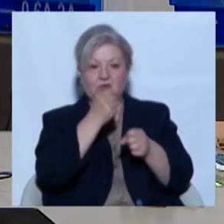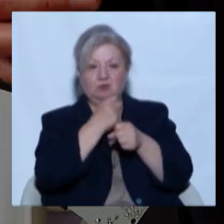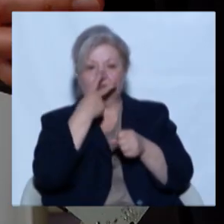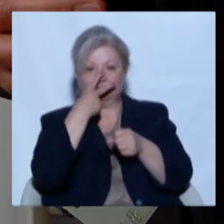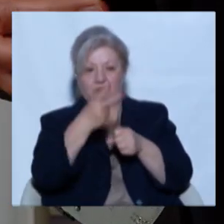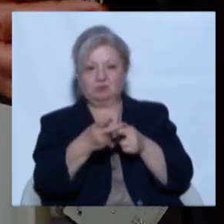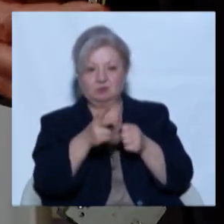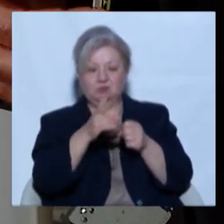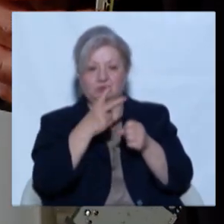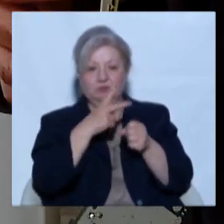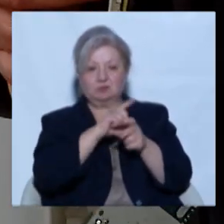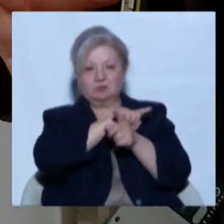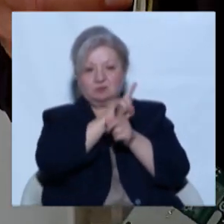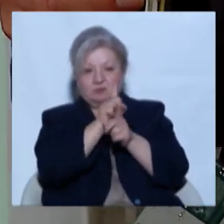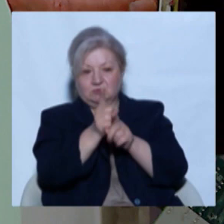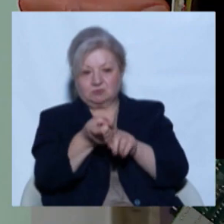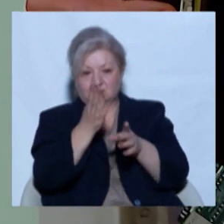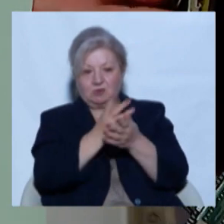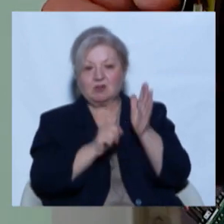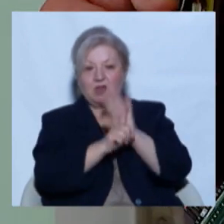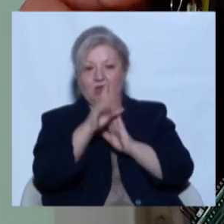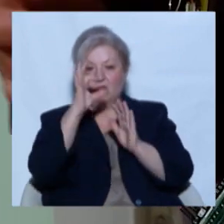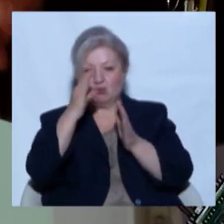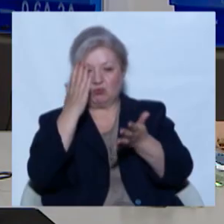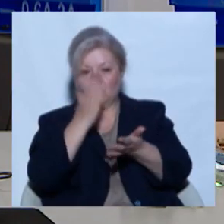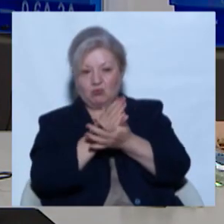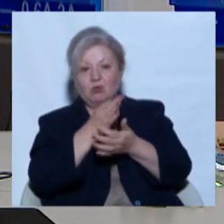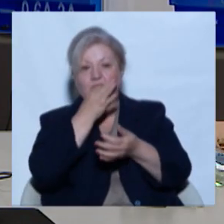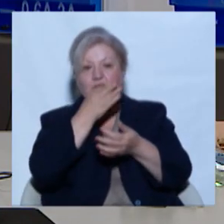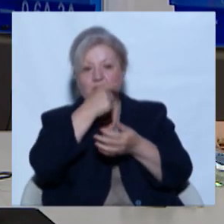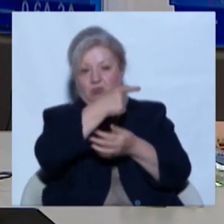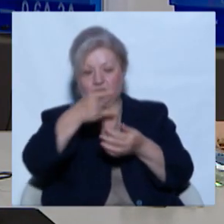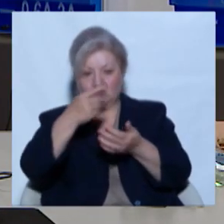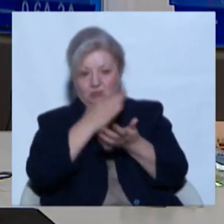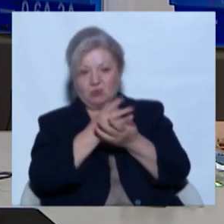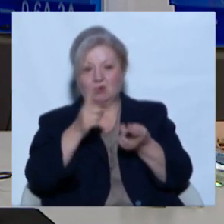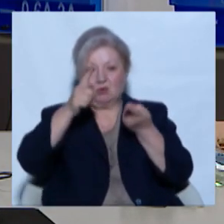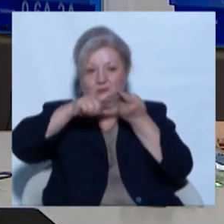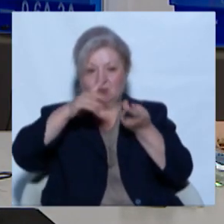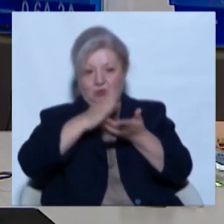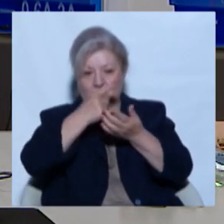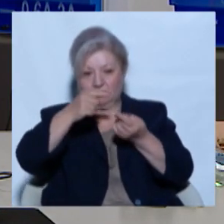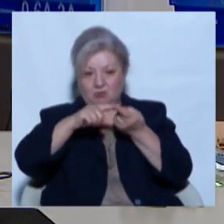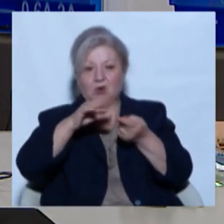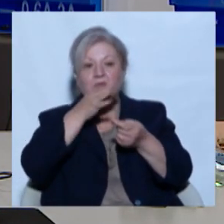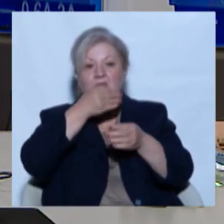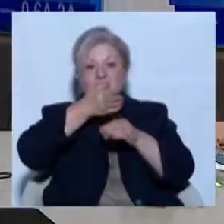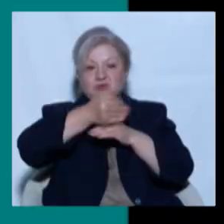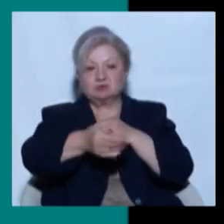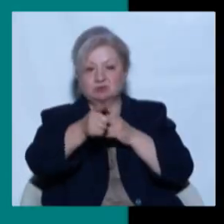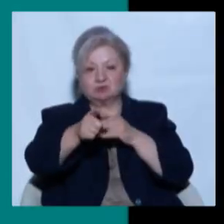ვოლტმეტრზე ხედავთ ძაბის ცვლილებას. თავიდან ნულია, იმიტომ უარყოფით პოტენციალთან არის კონტაქტი და